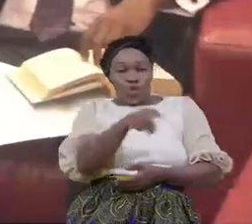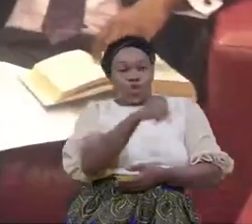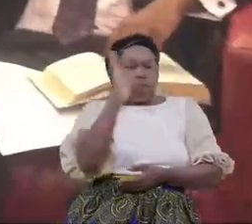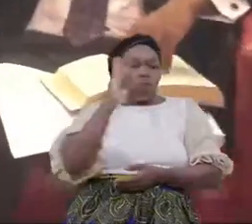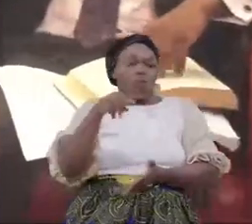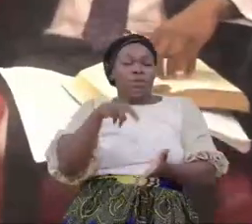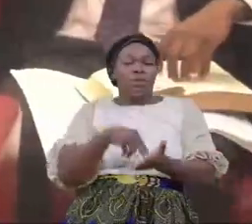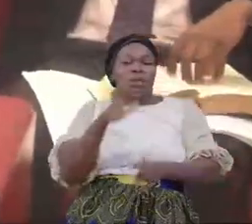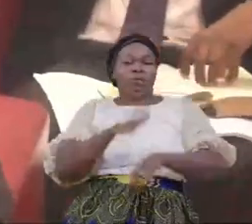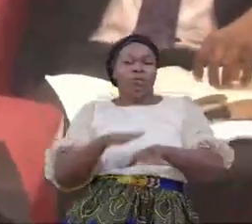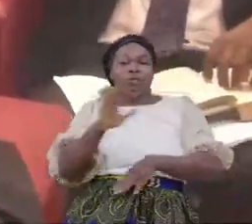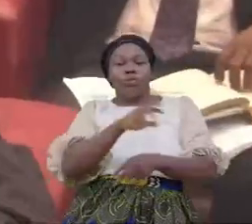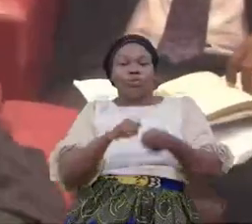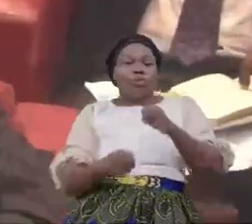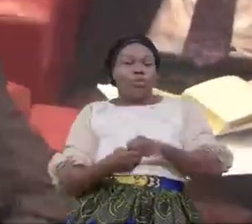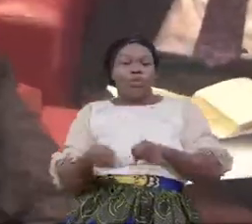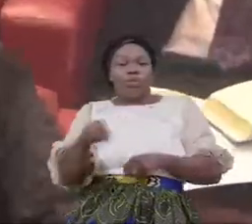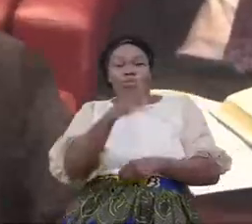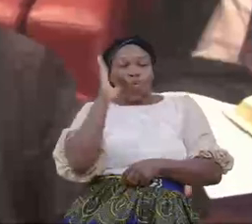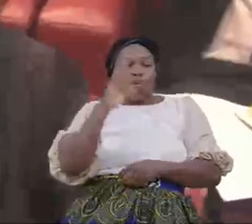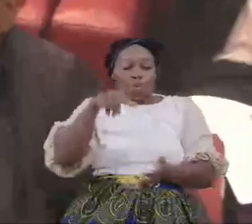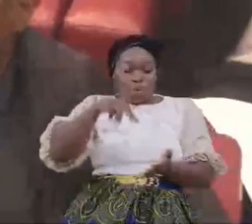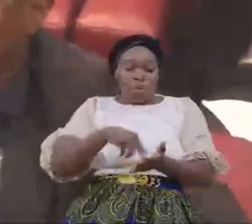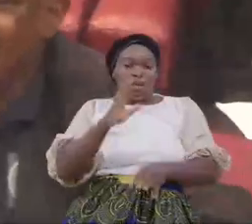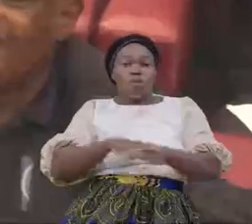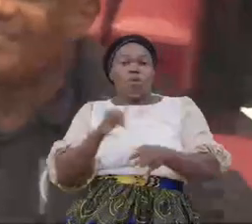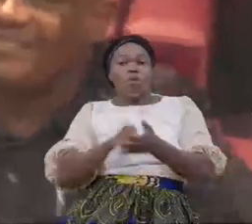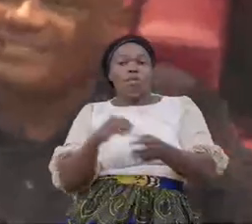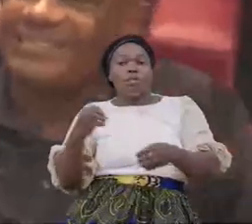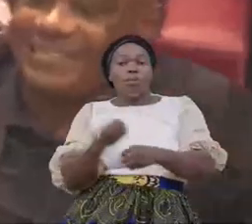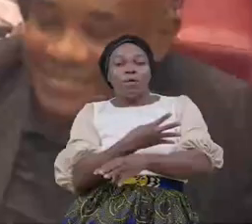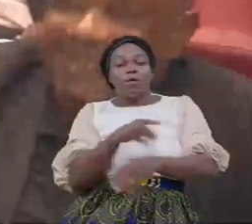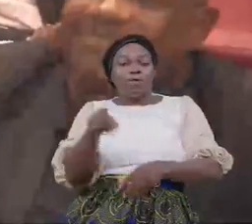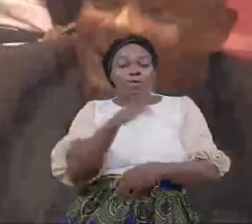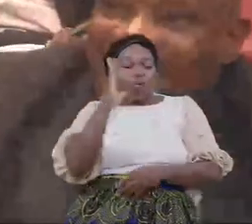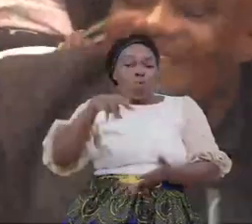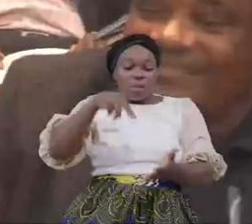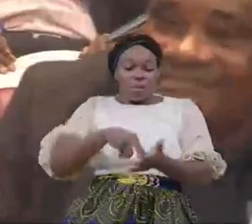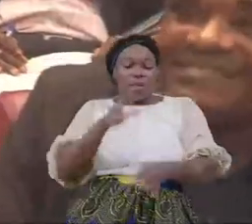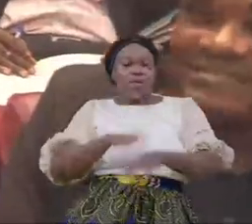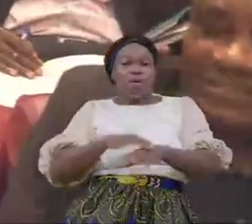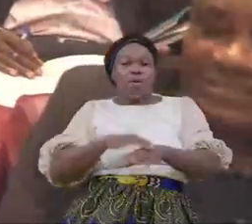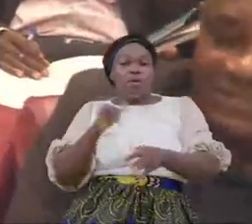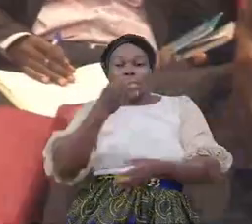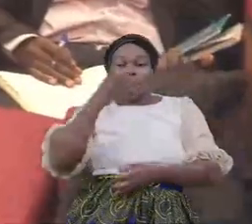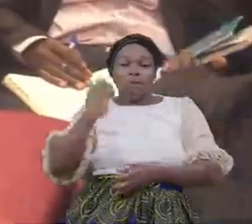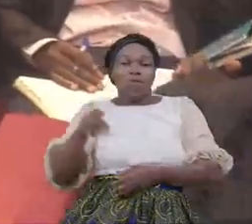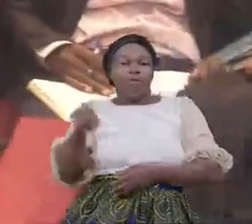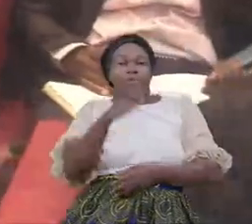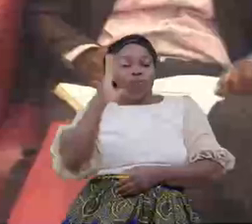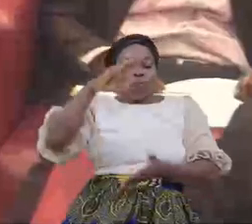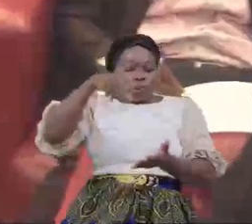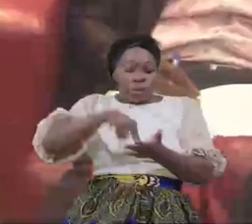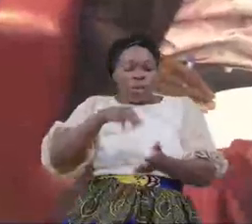Vous allez vous tenir sur vos problèmes. Vous allez vous tenir sur la montagne. Vous allez vous tenir sur la malédiction. Vous allez vous tenir sur